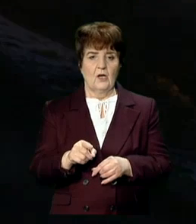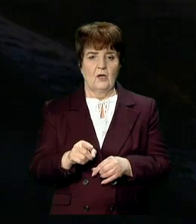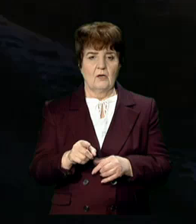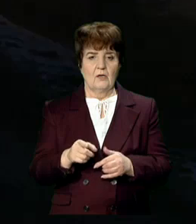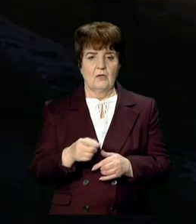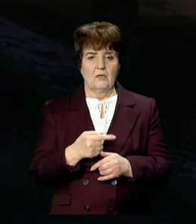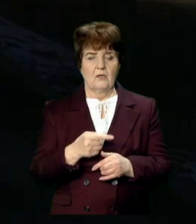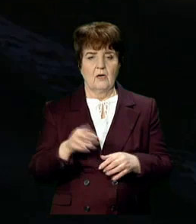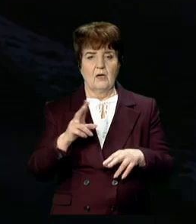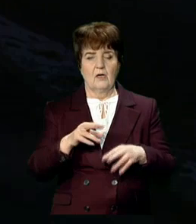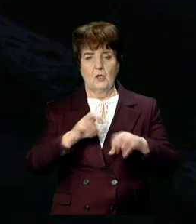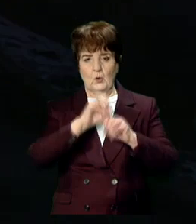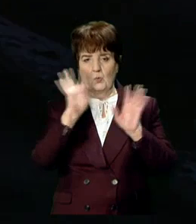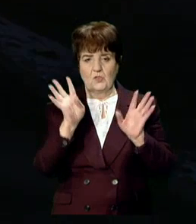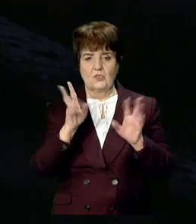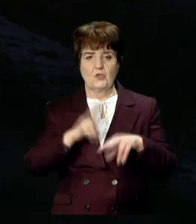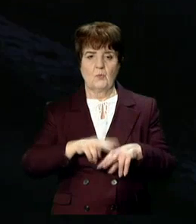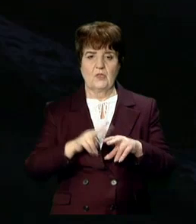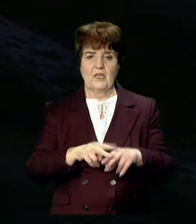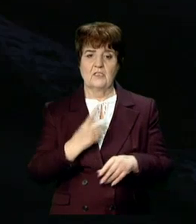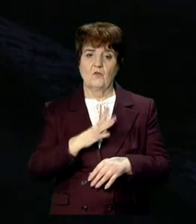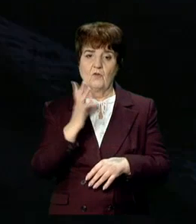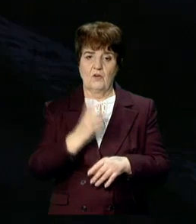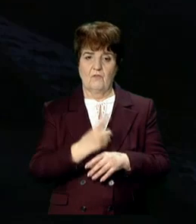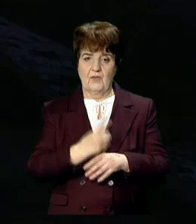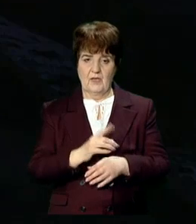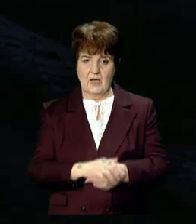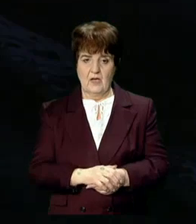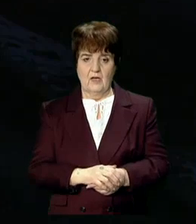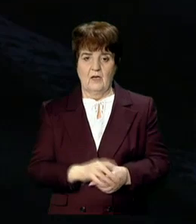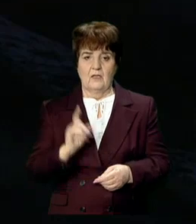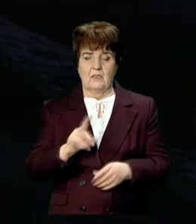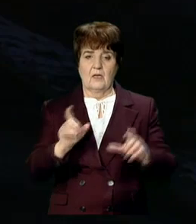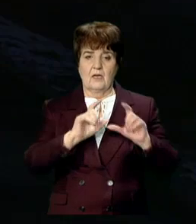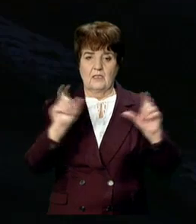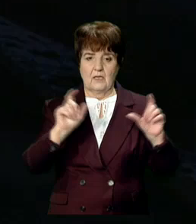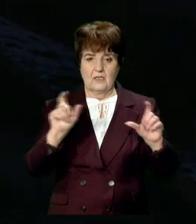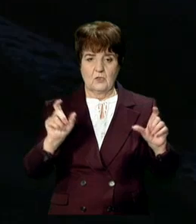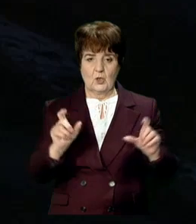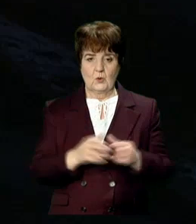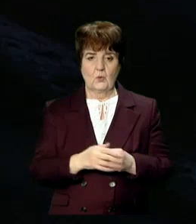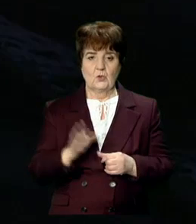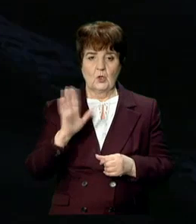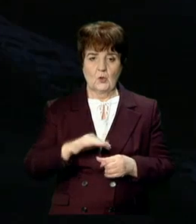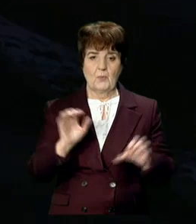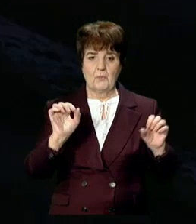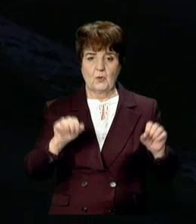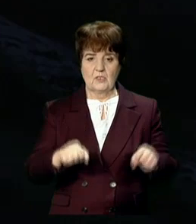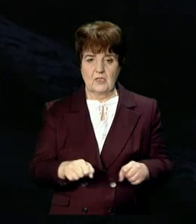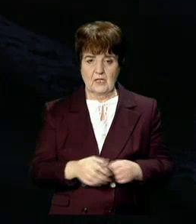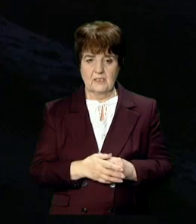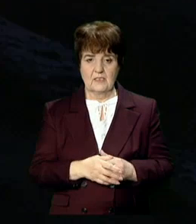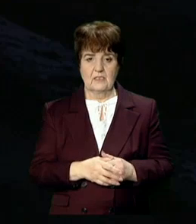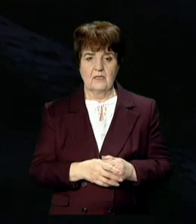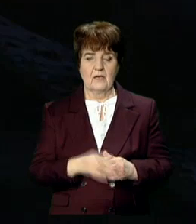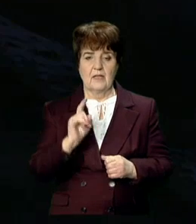și botezuri, iar autoritățile din sănătate vin cu o recomandare către instituțiile publice și private ca după posibilitatea angajații să